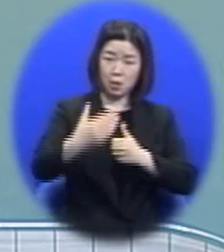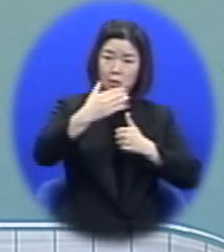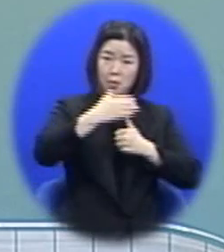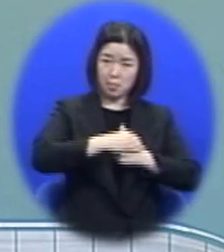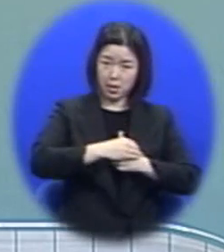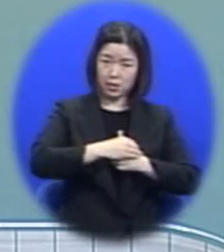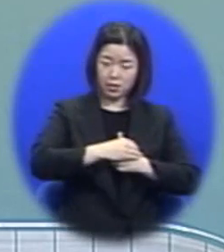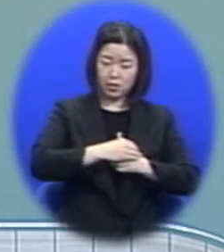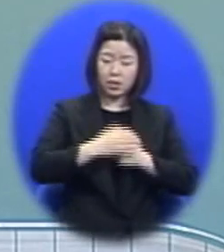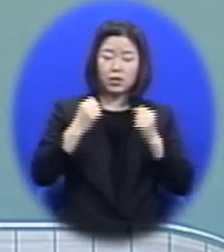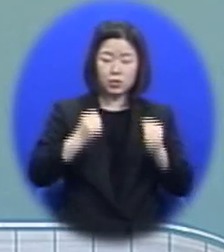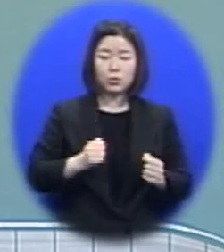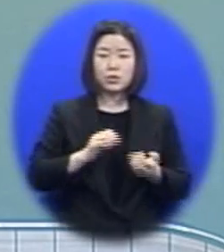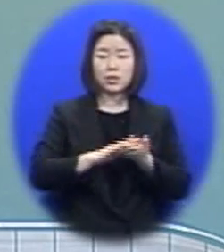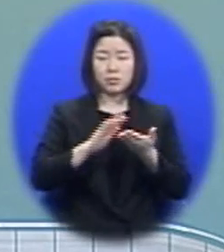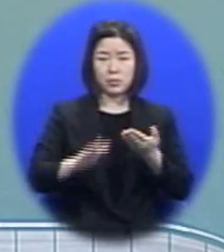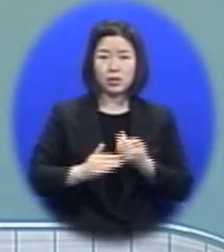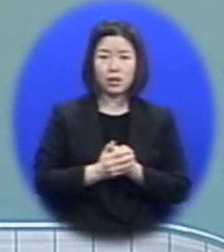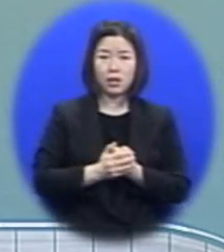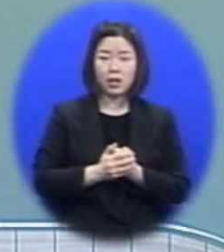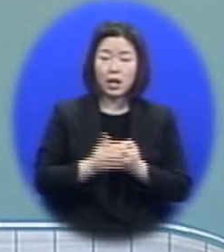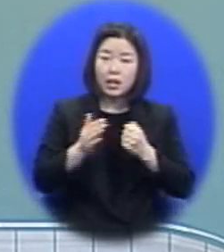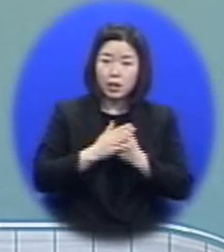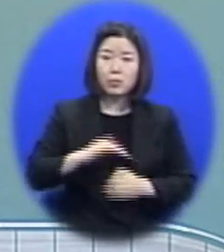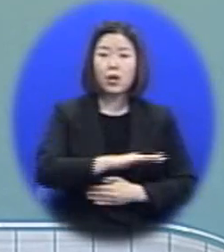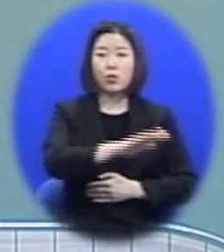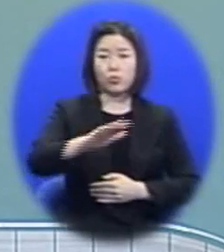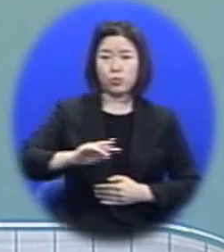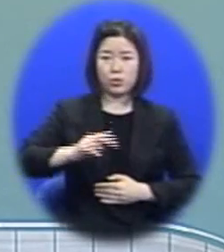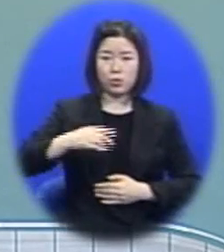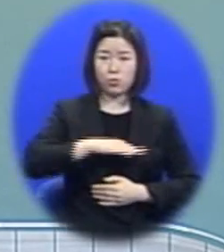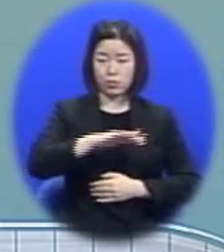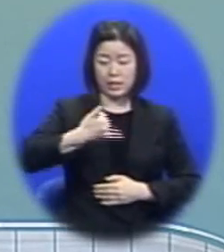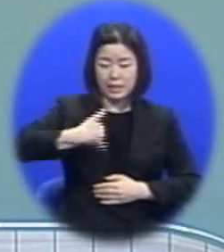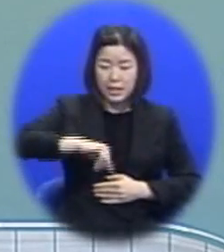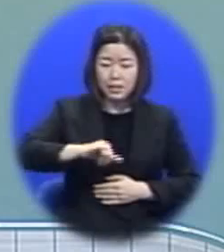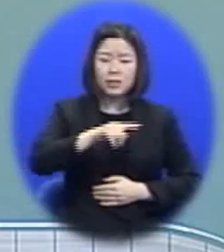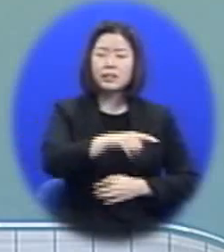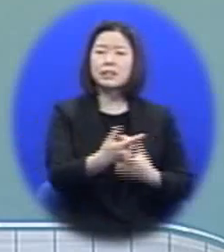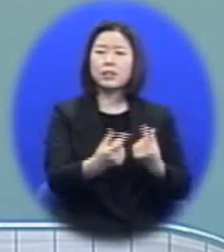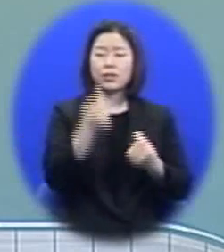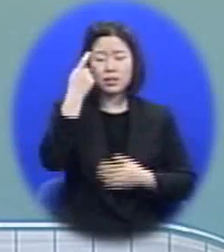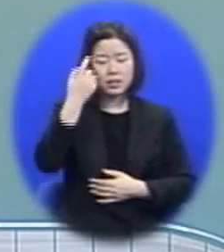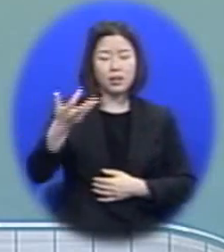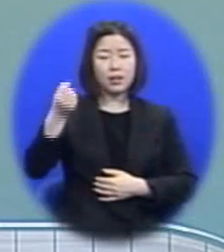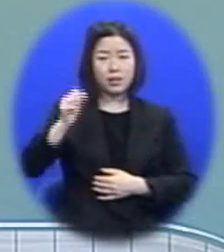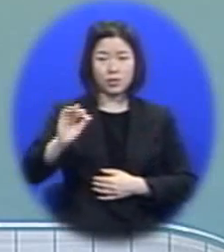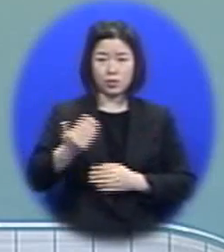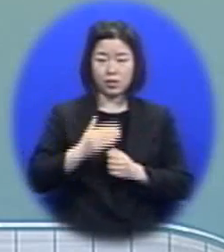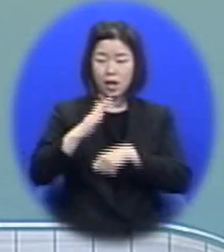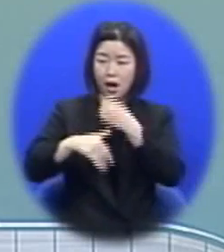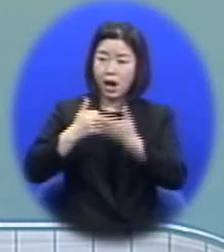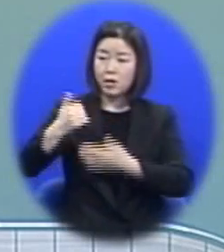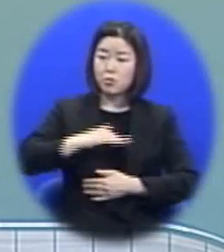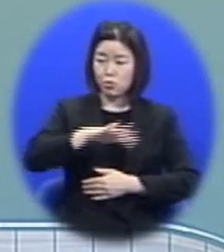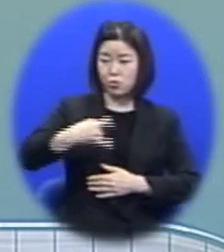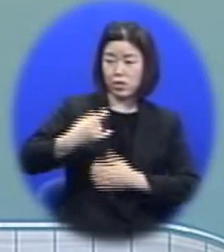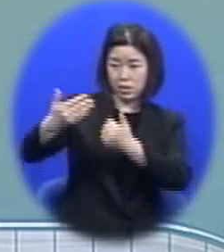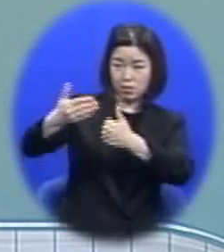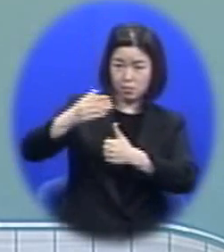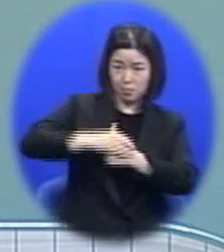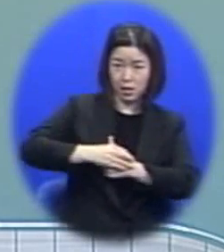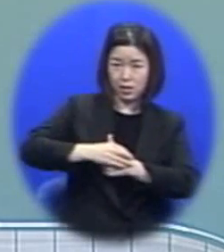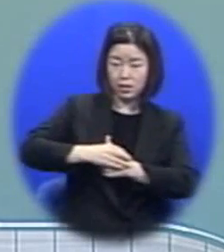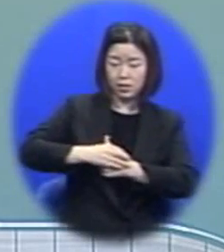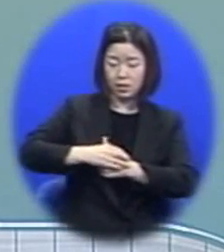존재일뿐입니다 여러분 우리도 우리의 자녀들을 그렇게 생각해야 합니다 하나님이 우리에게 맡겨준 존재지